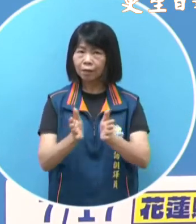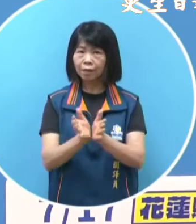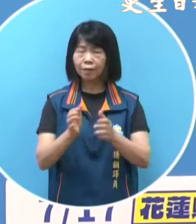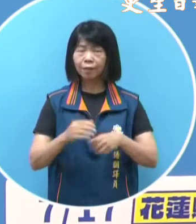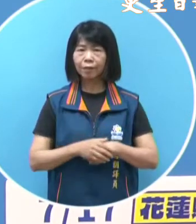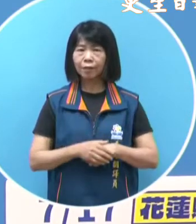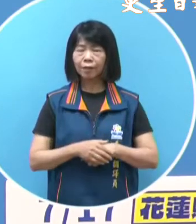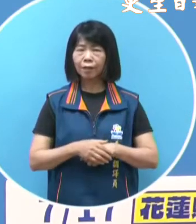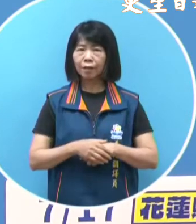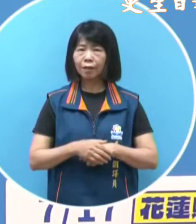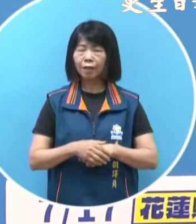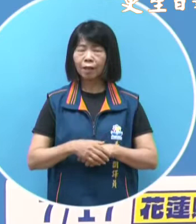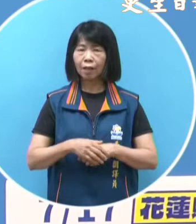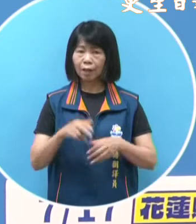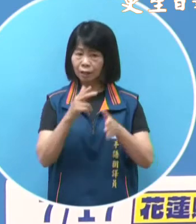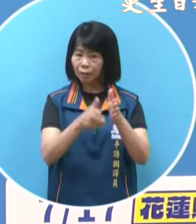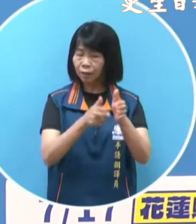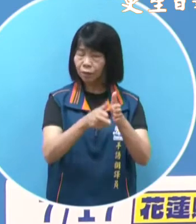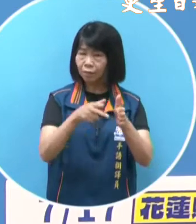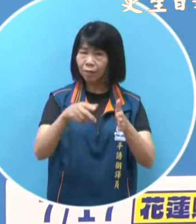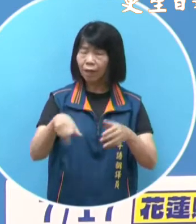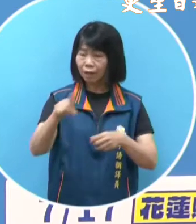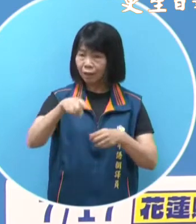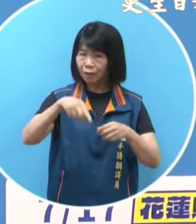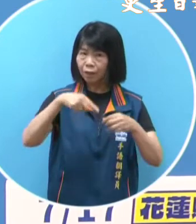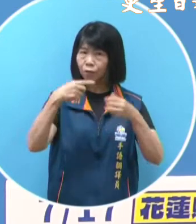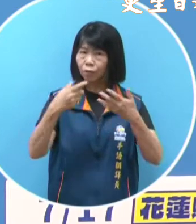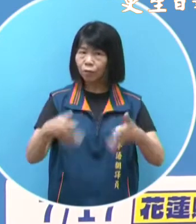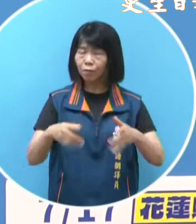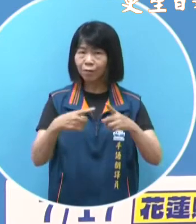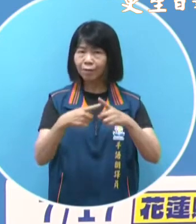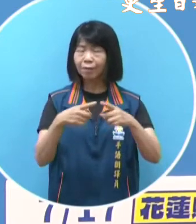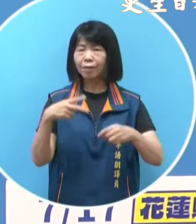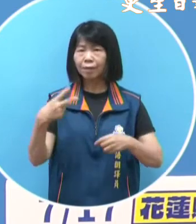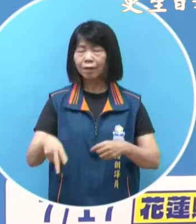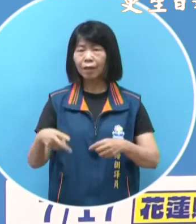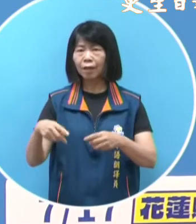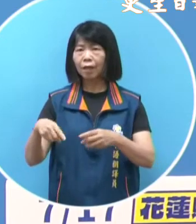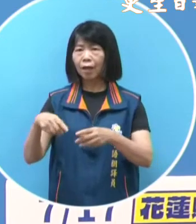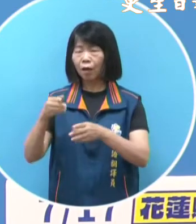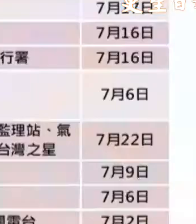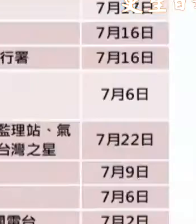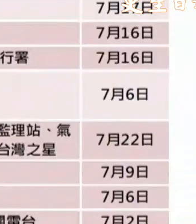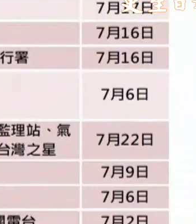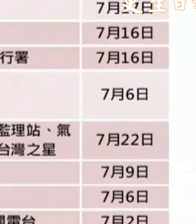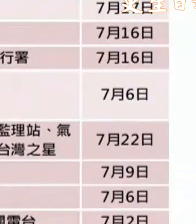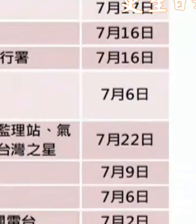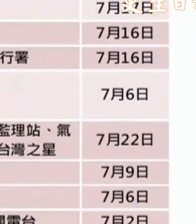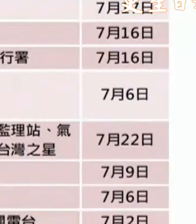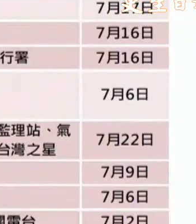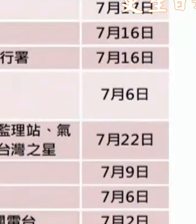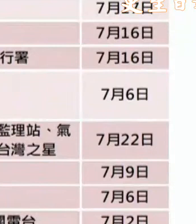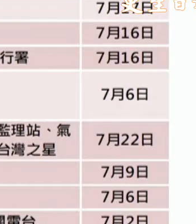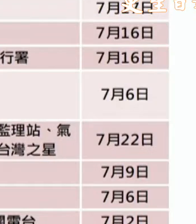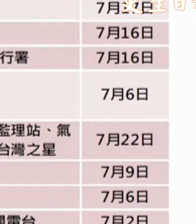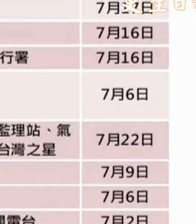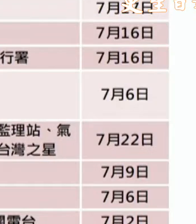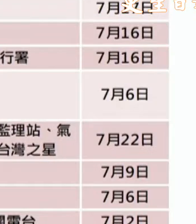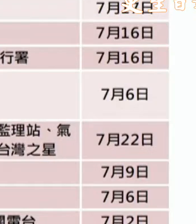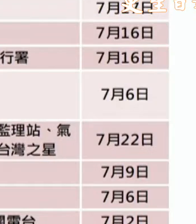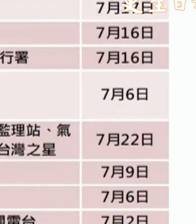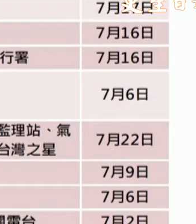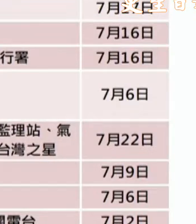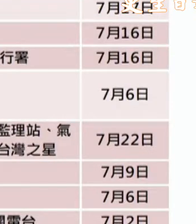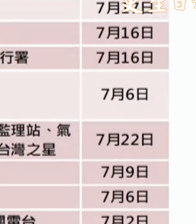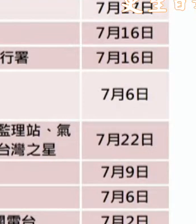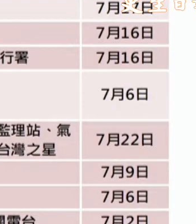交通部有关于台铁1000多人以及公路总局、监理站、气象局、中华电信、NCC 的中华电信、